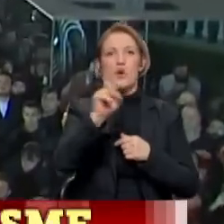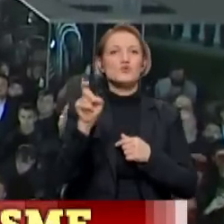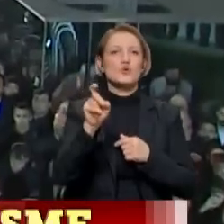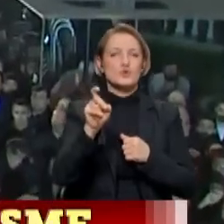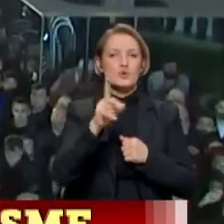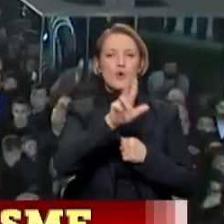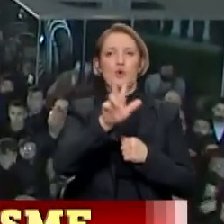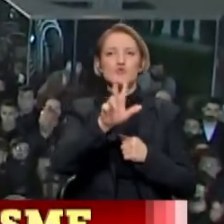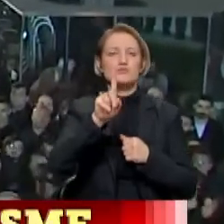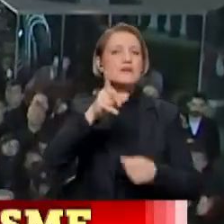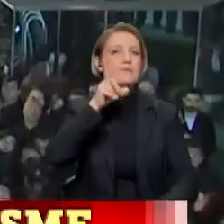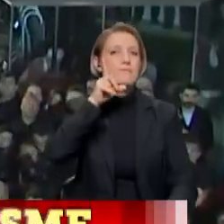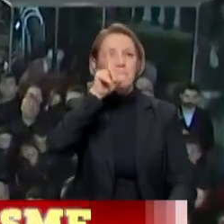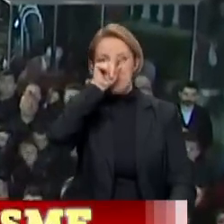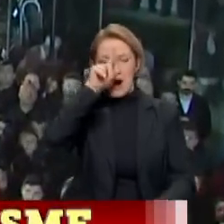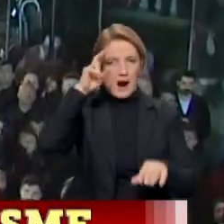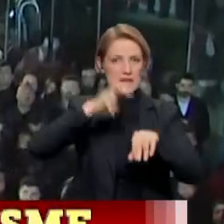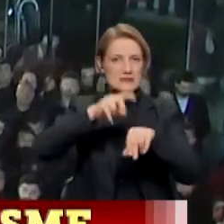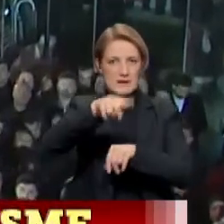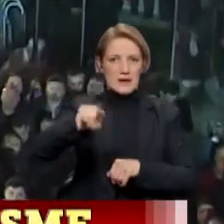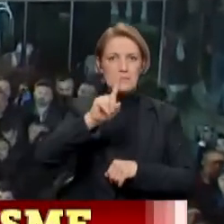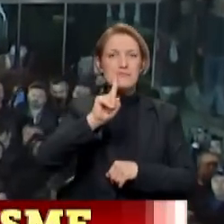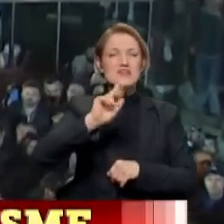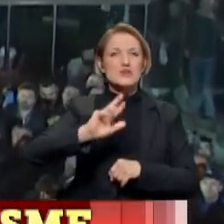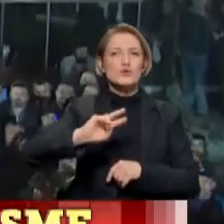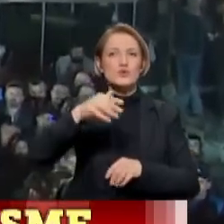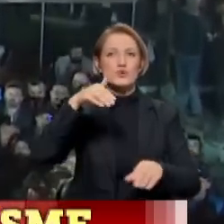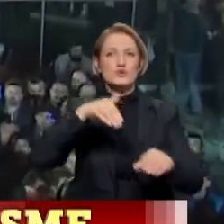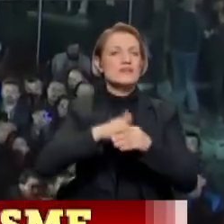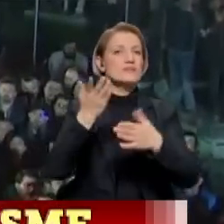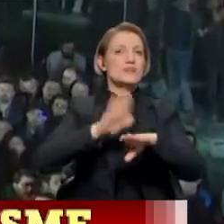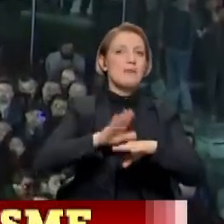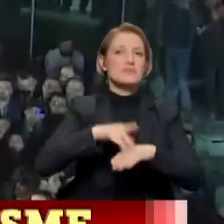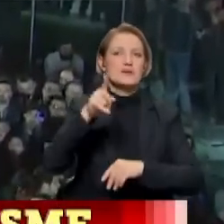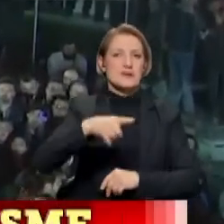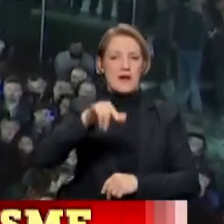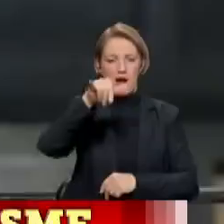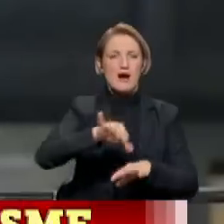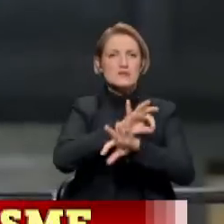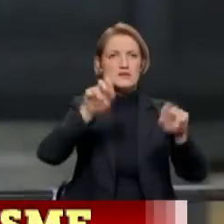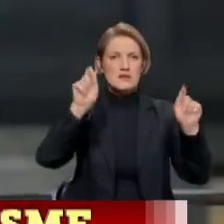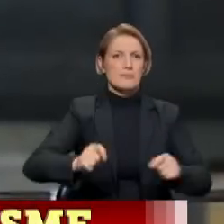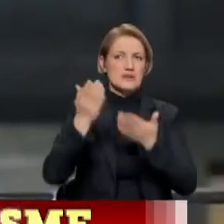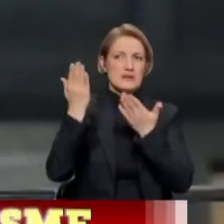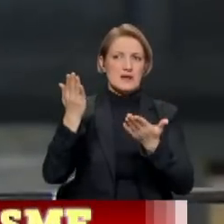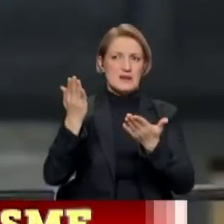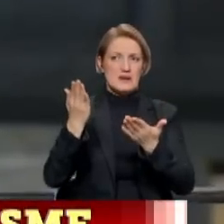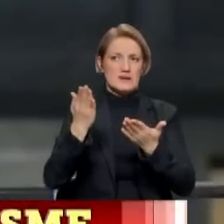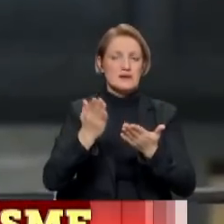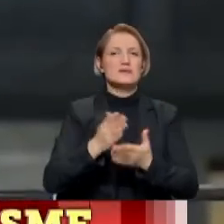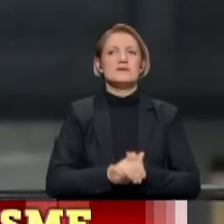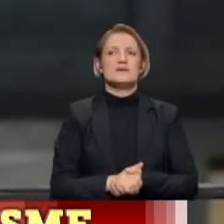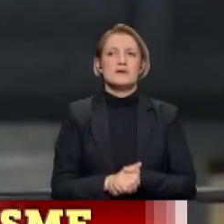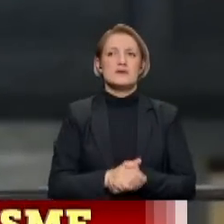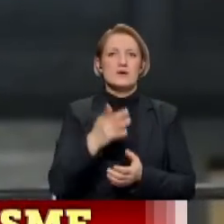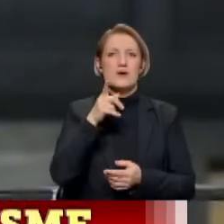2019 31 Mart'ta hatırlayın. Birinci turda ne yaptılar? Haksızlık yaptılar. Cilleklik